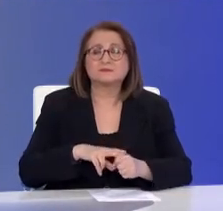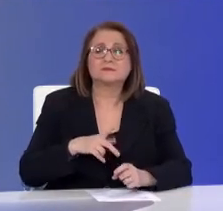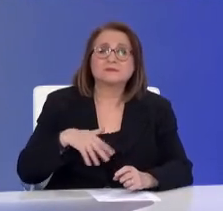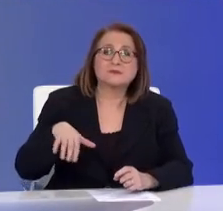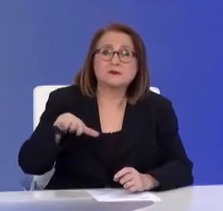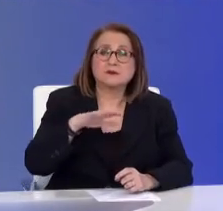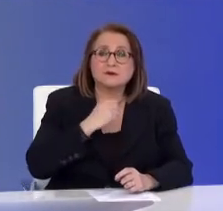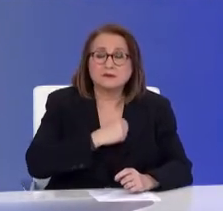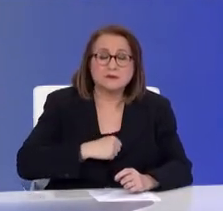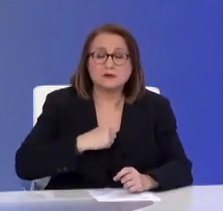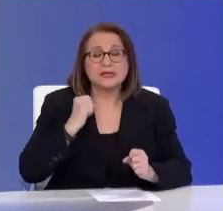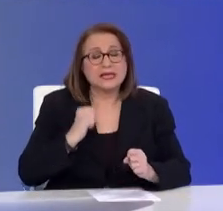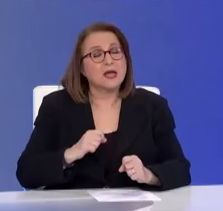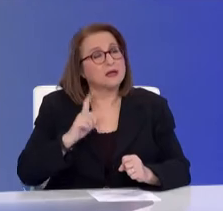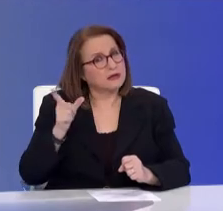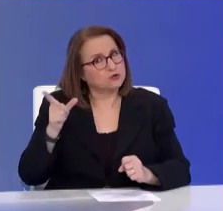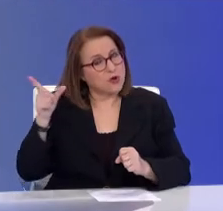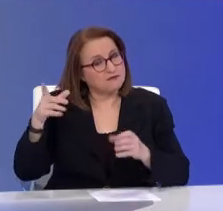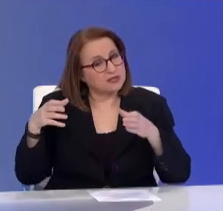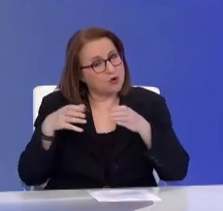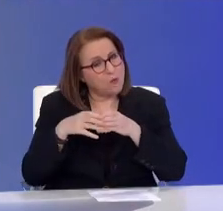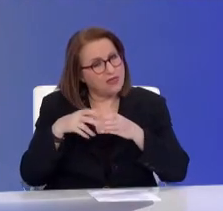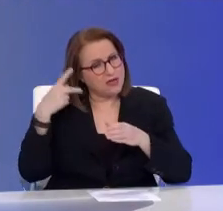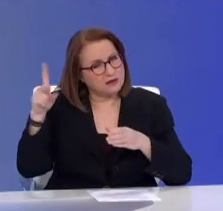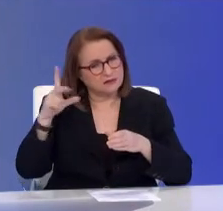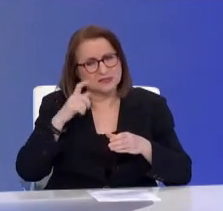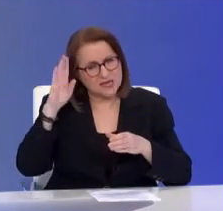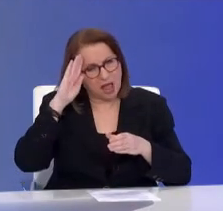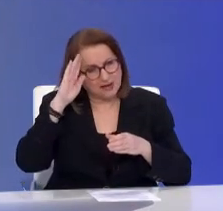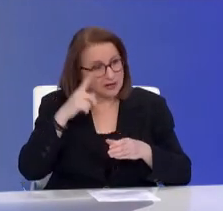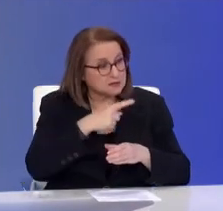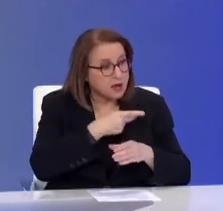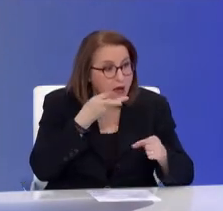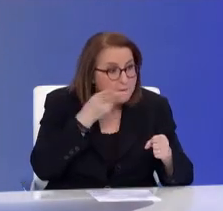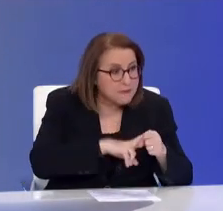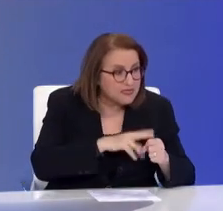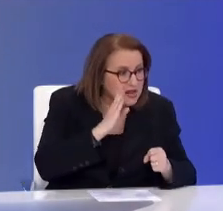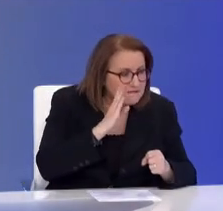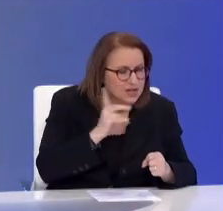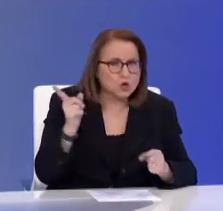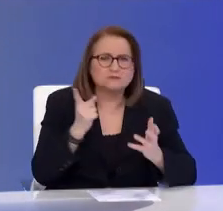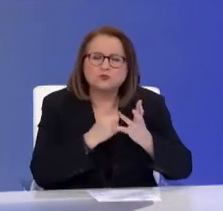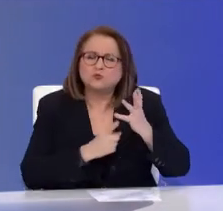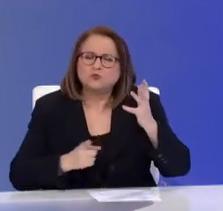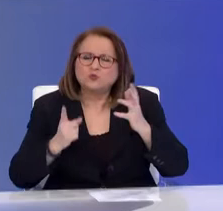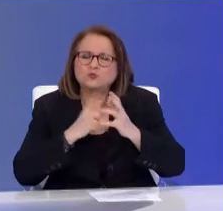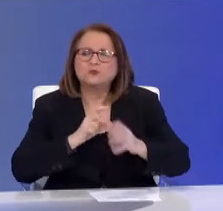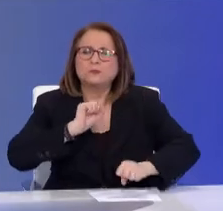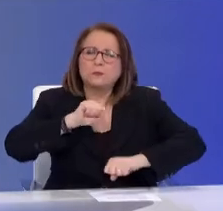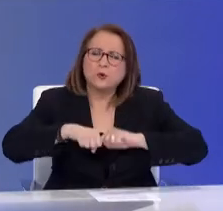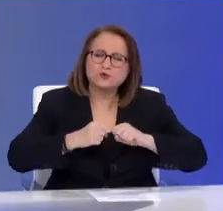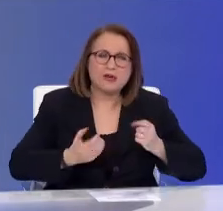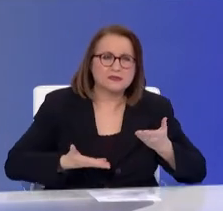επέτεινε την προσπάθειά της να βοηθήσει την Ελλάδα. Ο Jonathan Packin